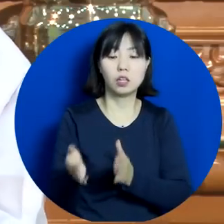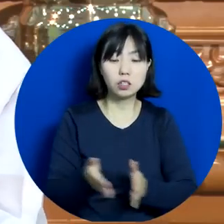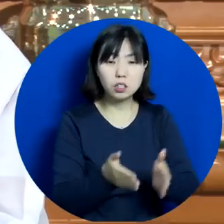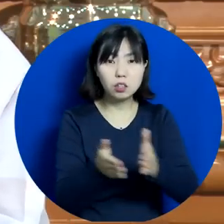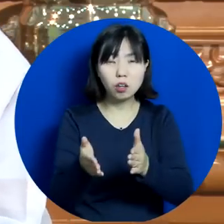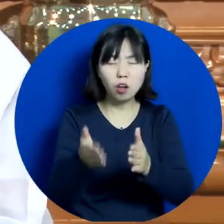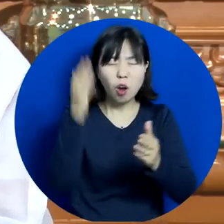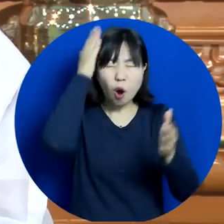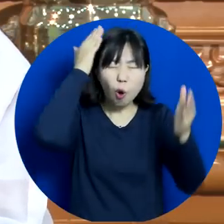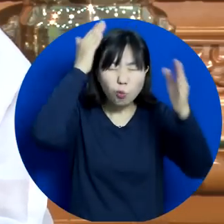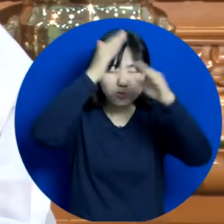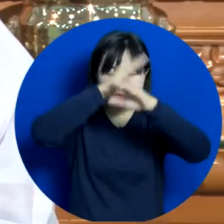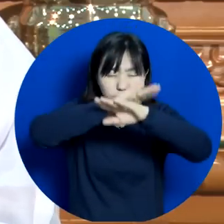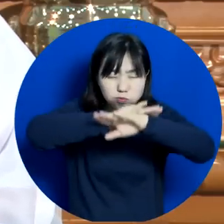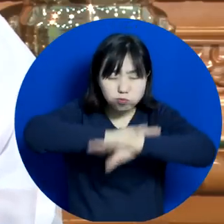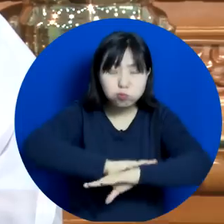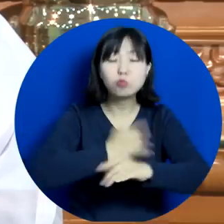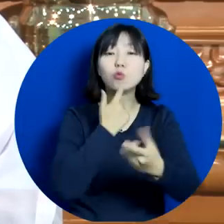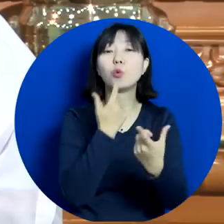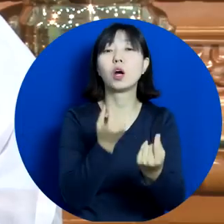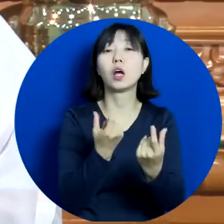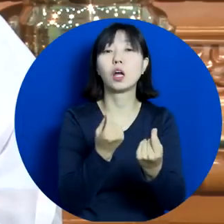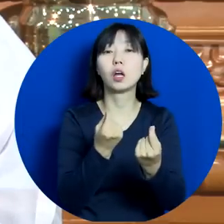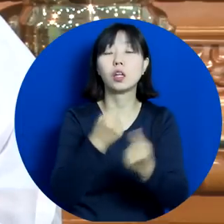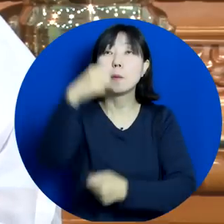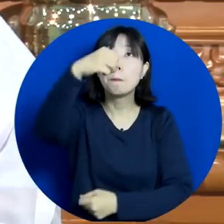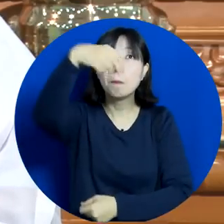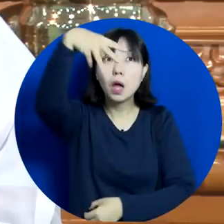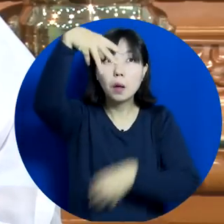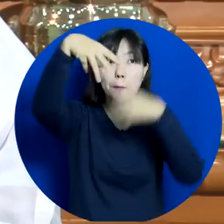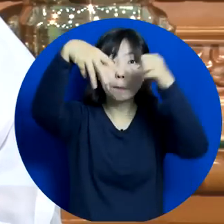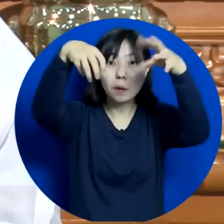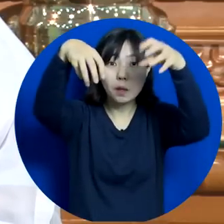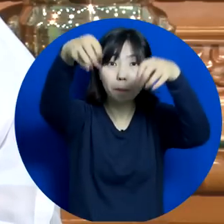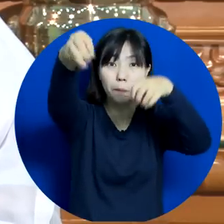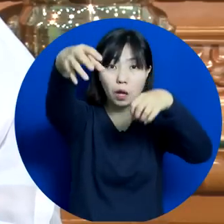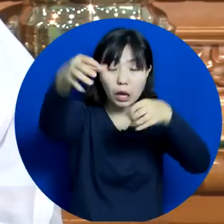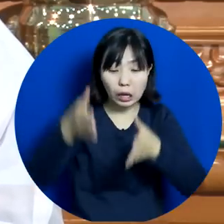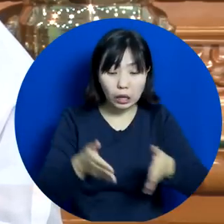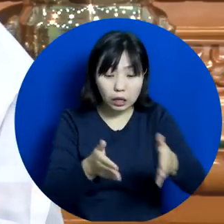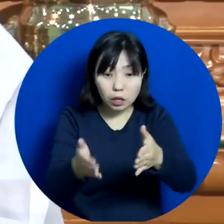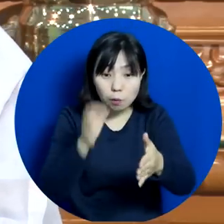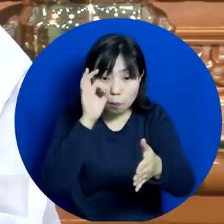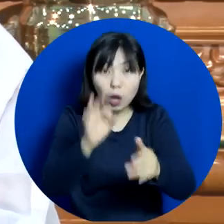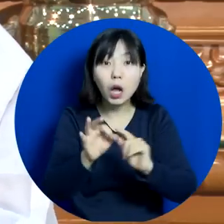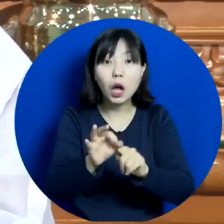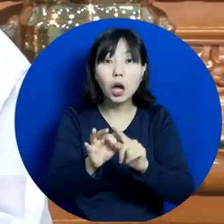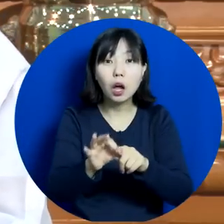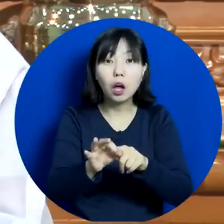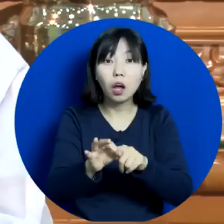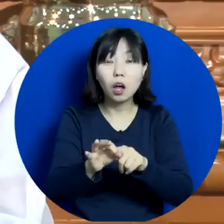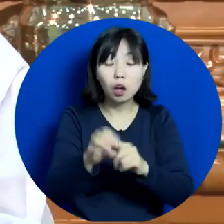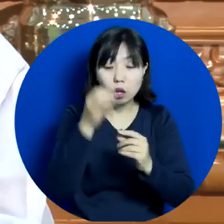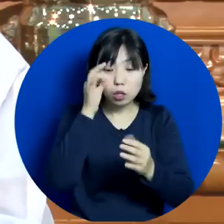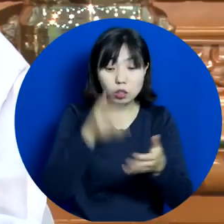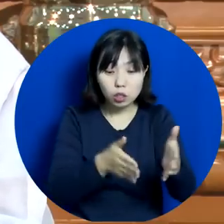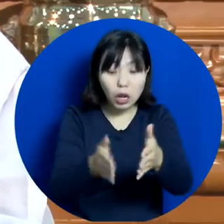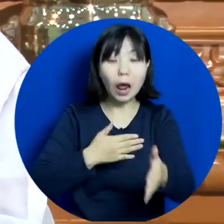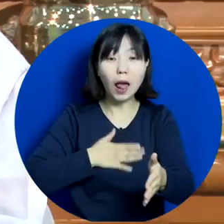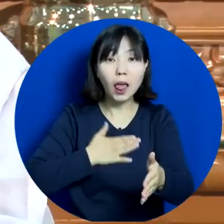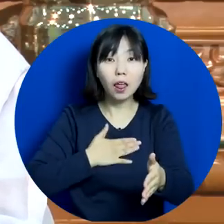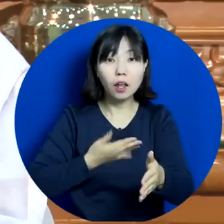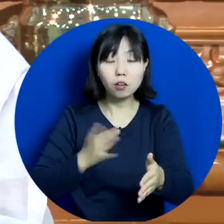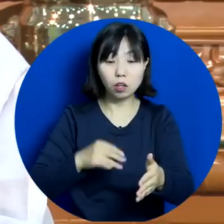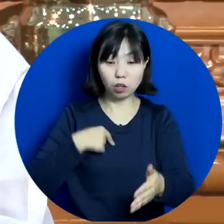불이 없는 것과 같은 거. 그럼 불을 밝혔다, 알았다 이거야. 그걸 다 걸어가야 가지는 거지. 서